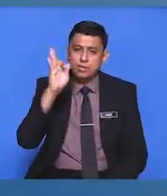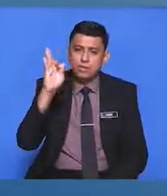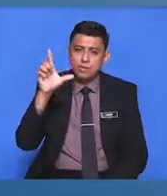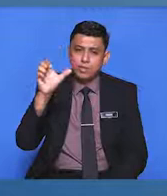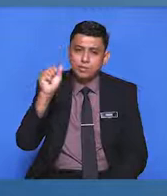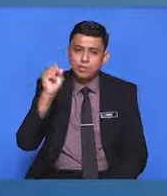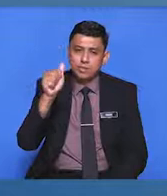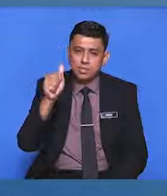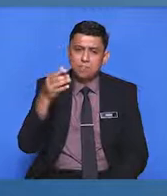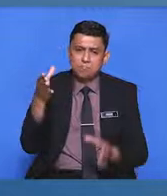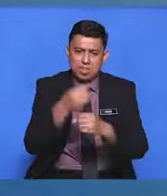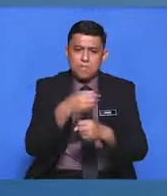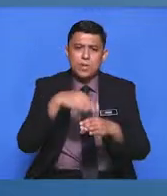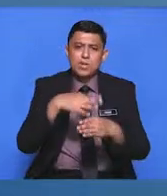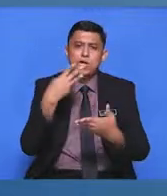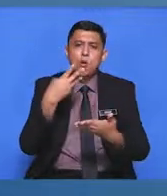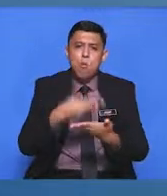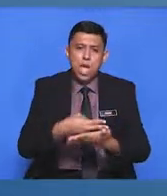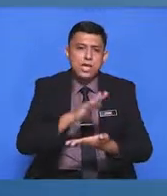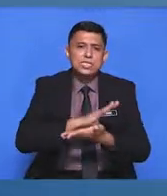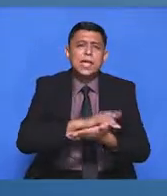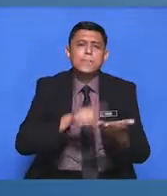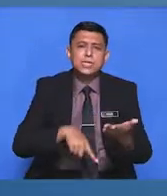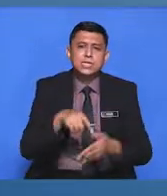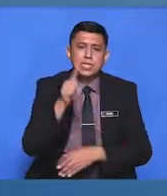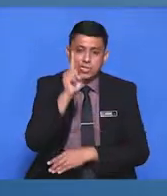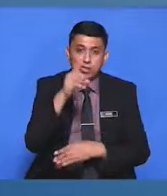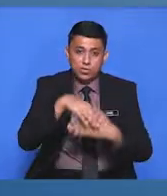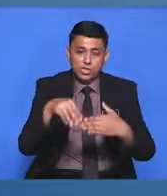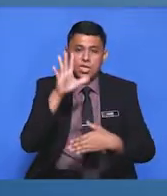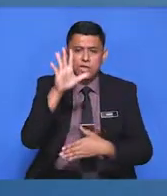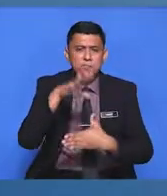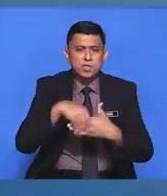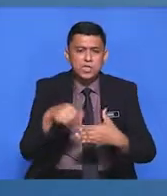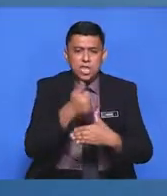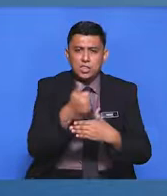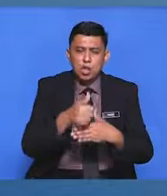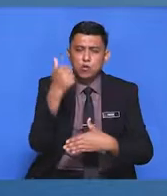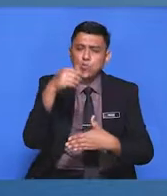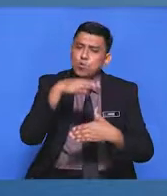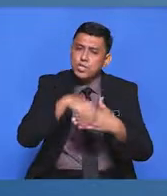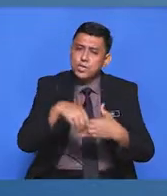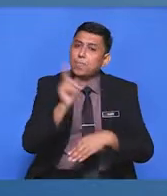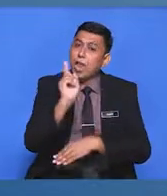apa ya murid-murid? RM1, RM5, RM10.